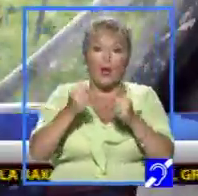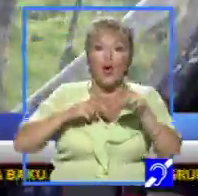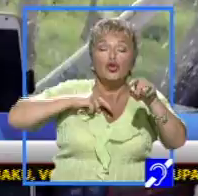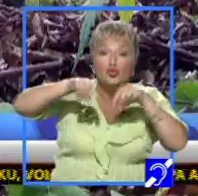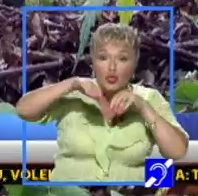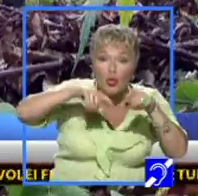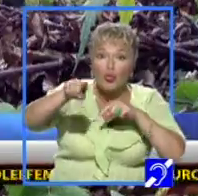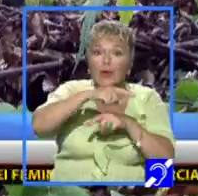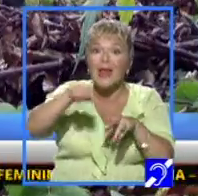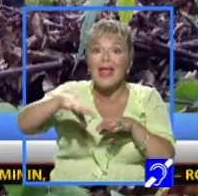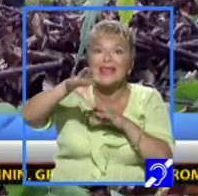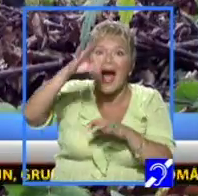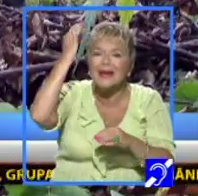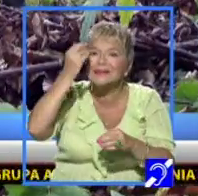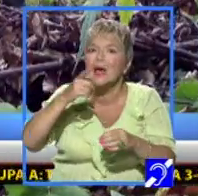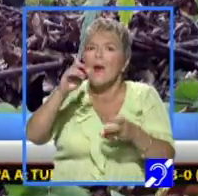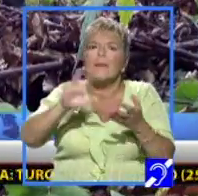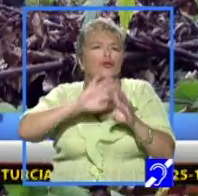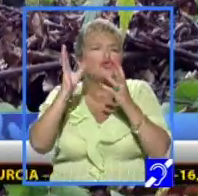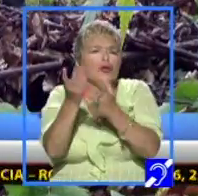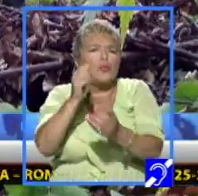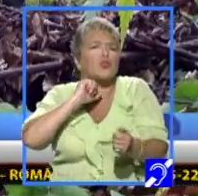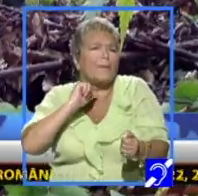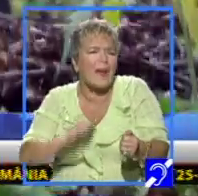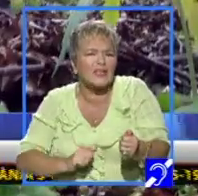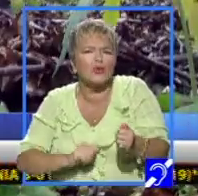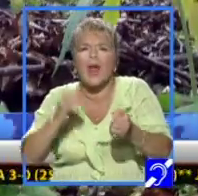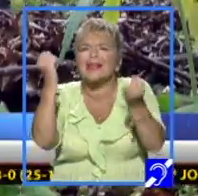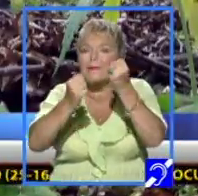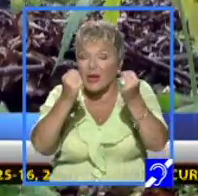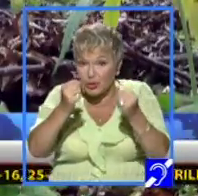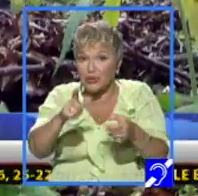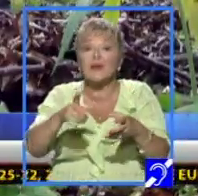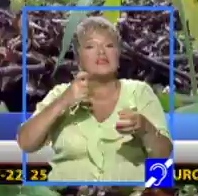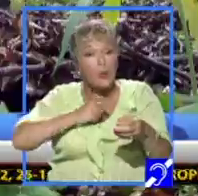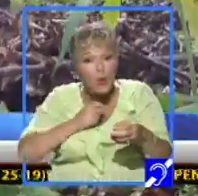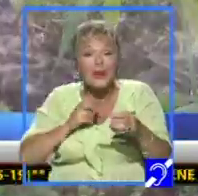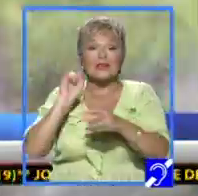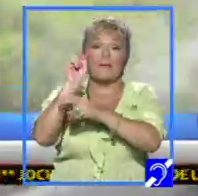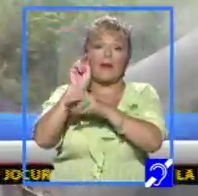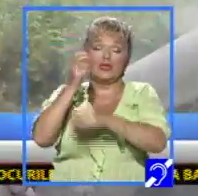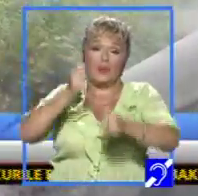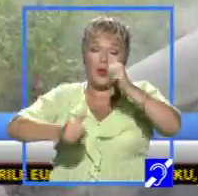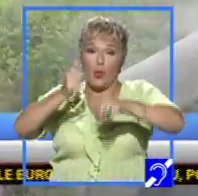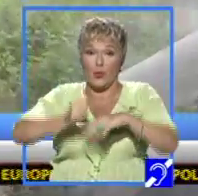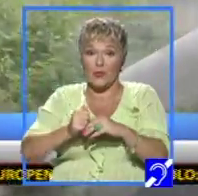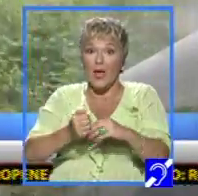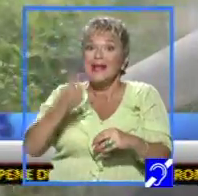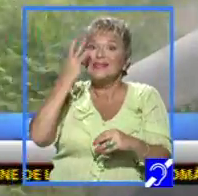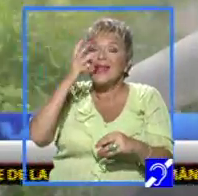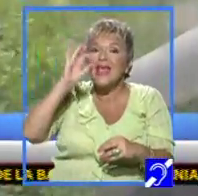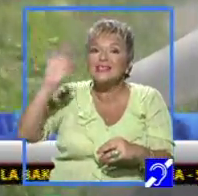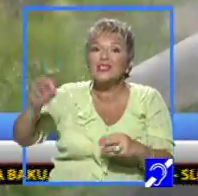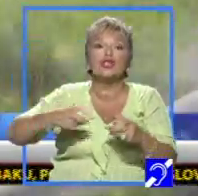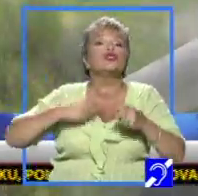clasei soft este ales în așa fel încât orice proprietar de autovehicul tot-teren să poată participa la concurs. Cele peste 30 de